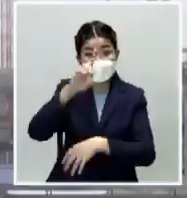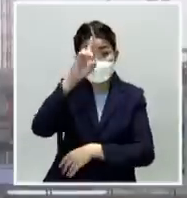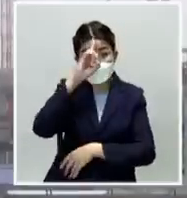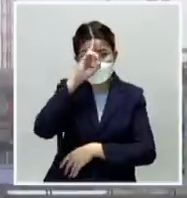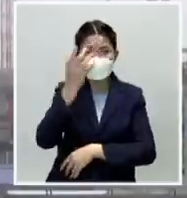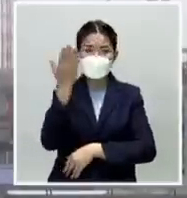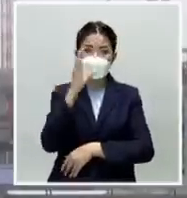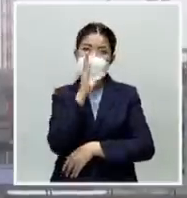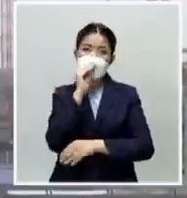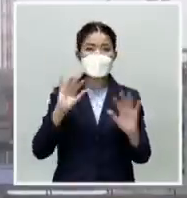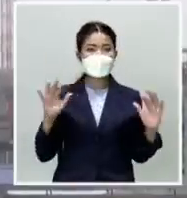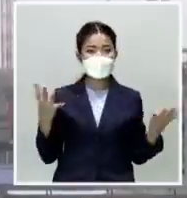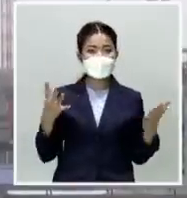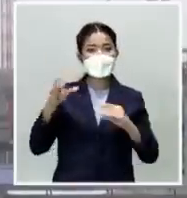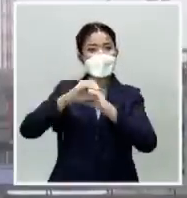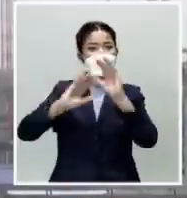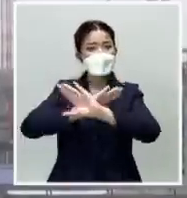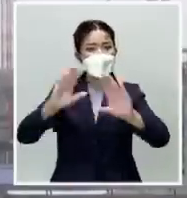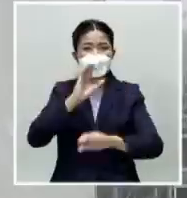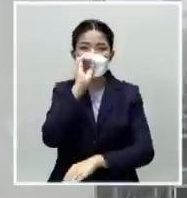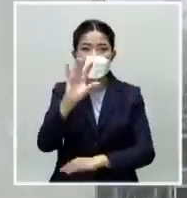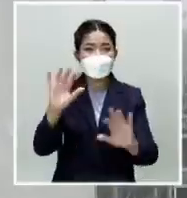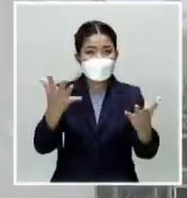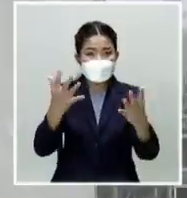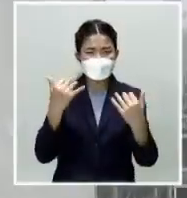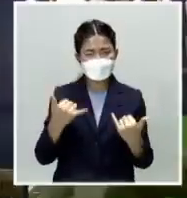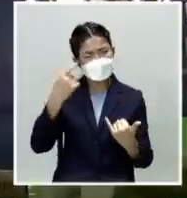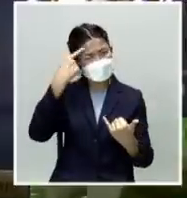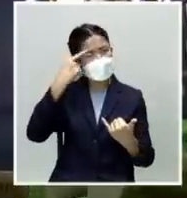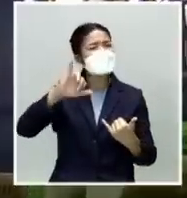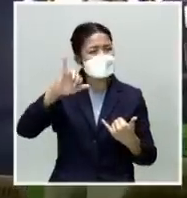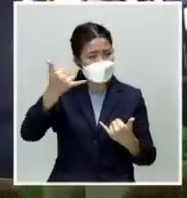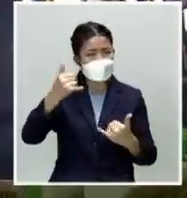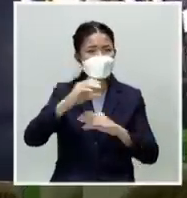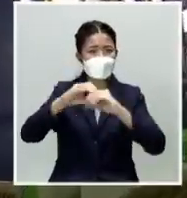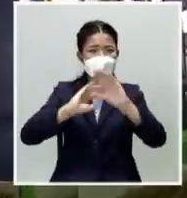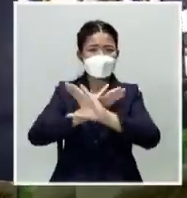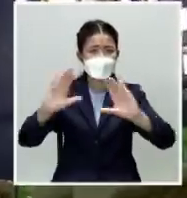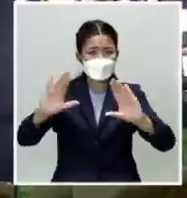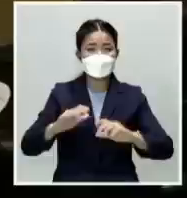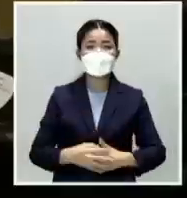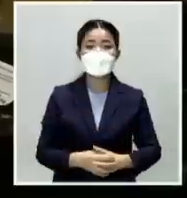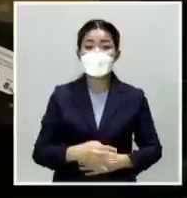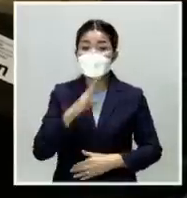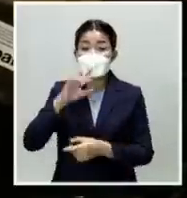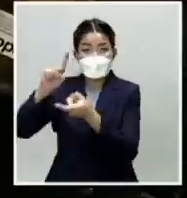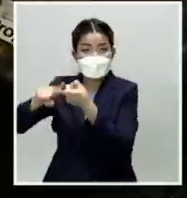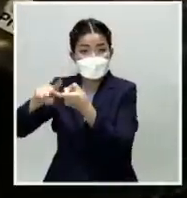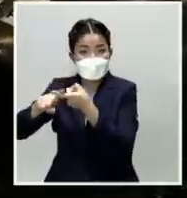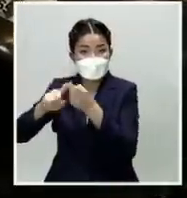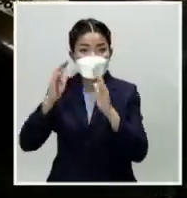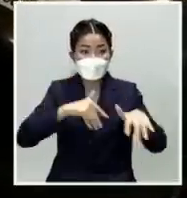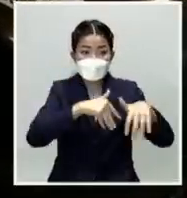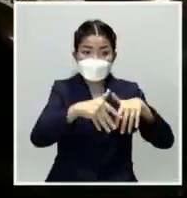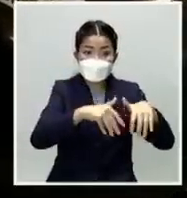าไม่เคยพูดเต็มปากเต็มคำว่าจะยกเลิกโครงการนี้นะก็บอกว่าอาจเป็นไปได้เหมือนกันที่จะยกเลิกโครงการดังกล่าวหากรัสเซียไม่ฟังเสียงประช